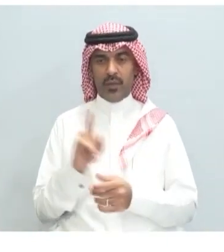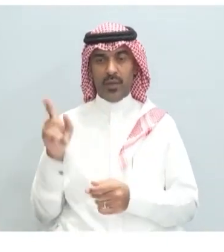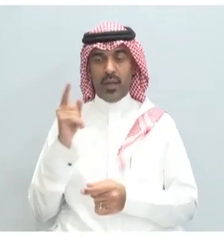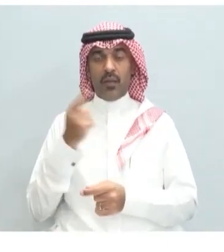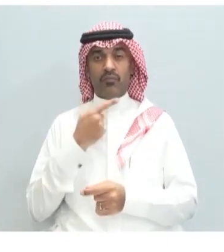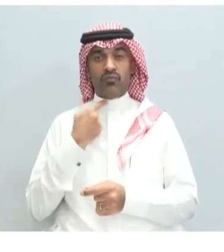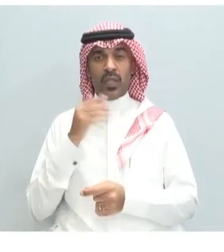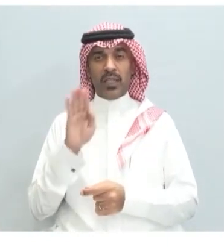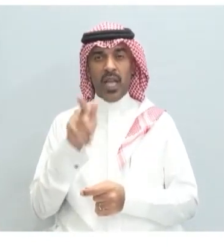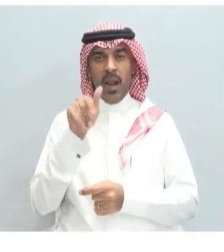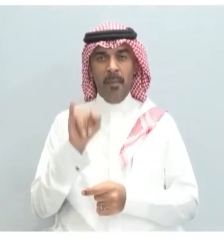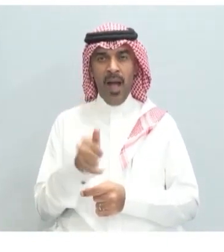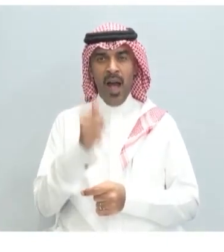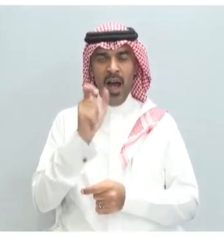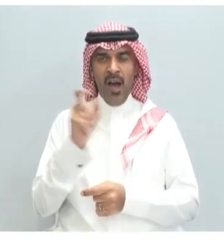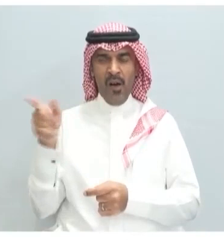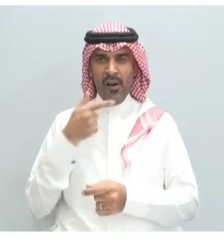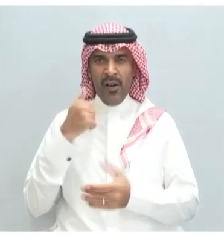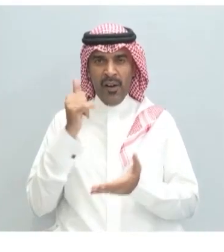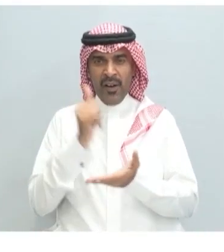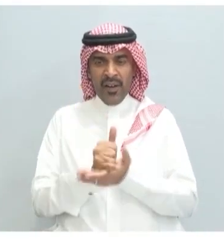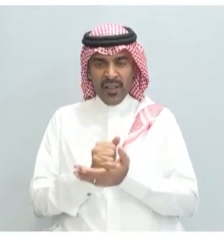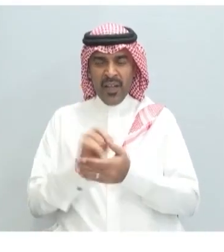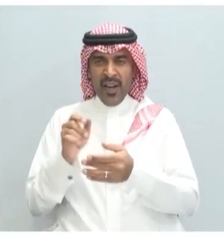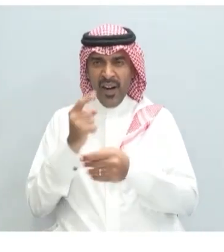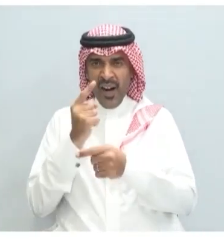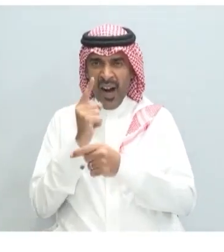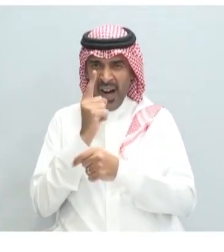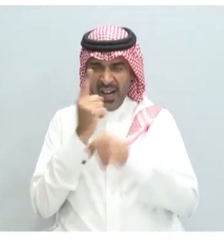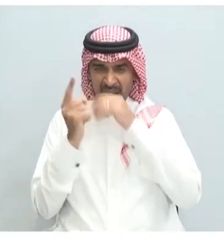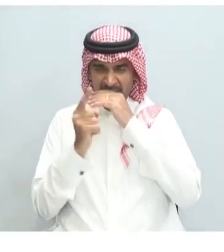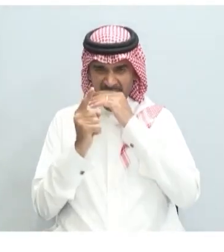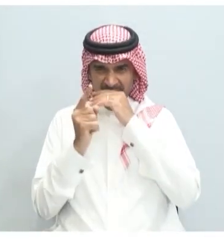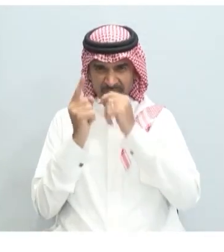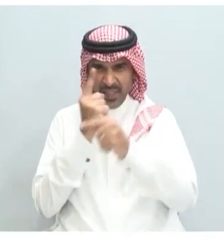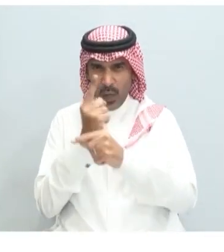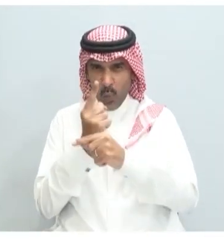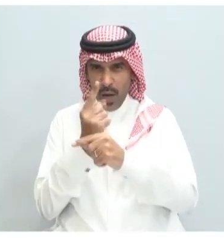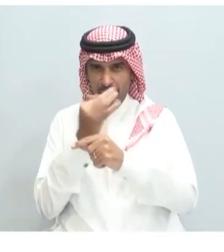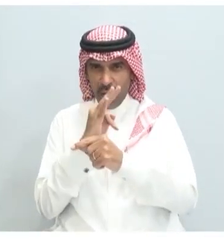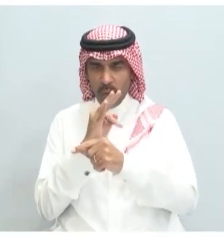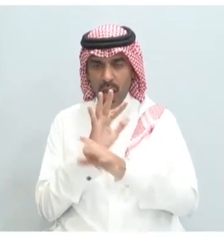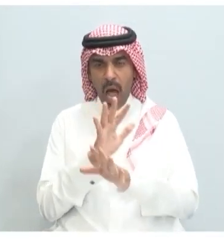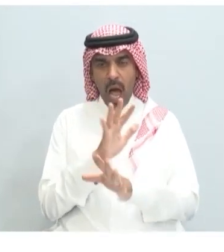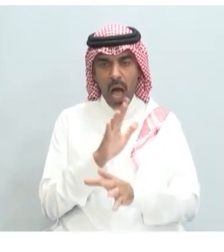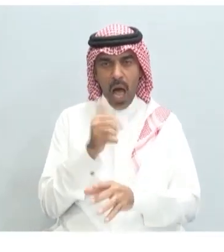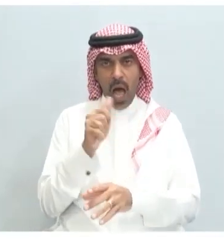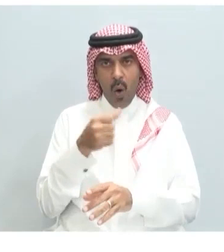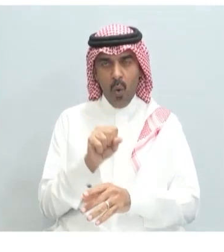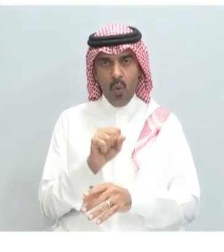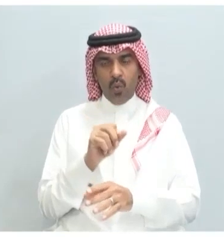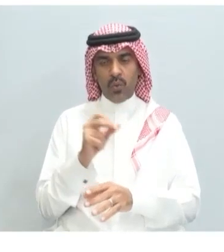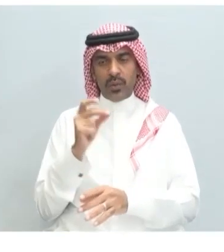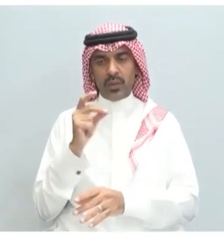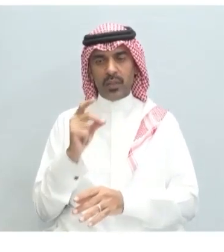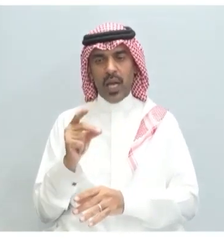يرغب سلمان في ان يكون المسؤول من الصف الاول الثانوي او ان ان يكون طالبا